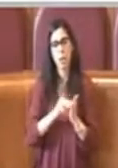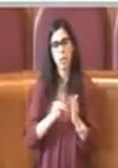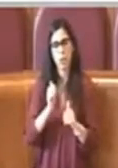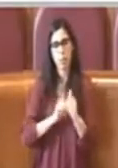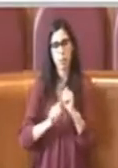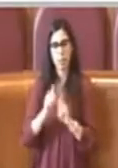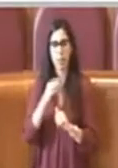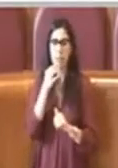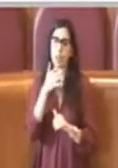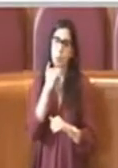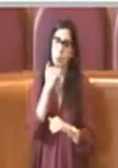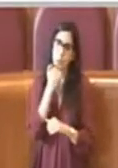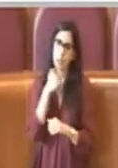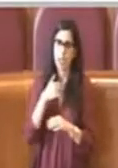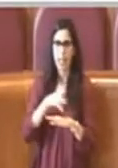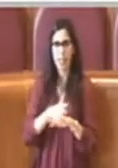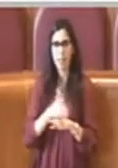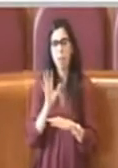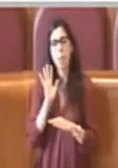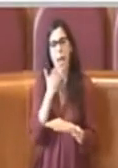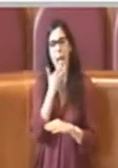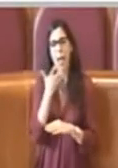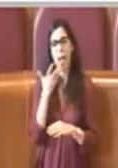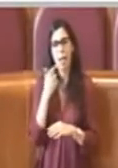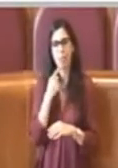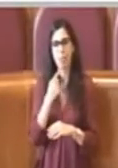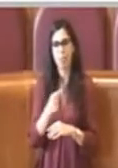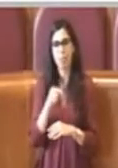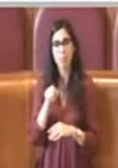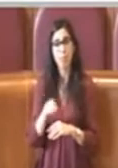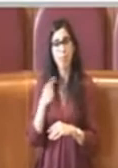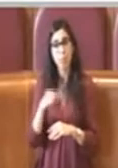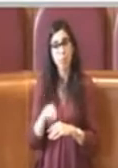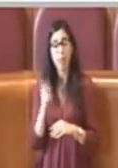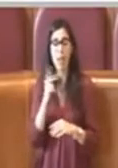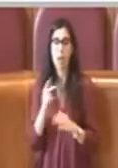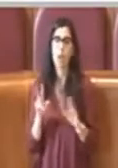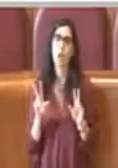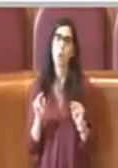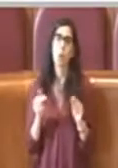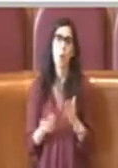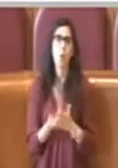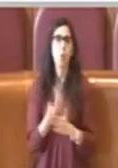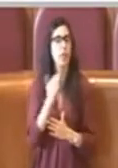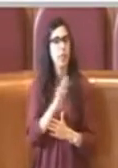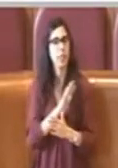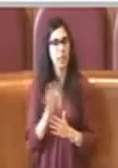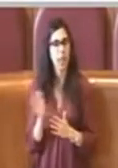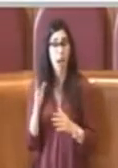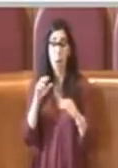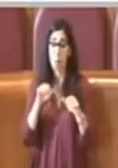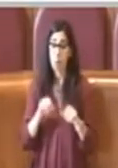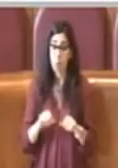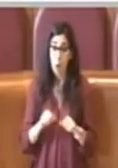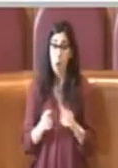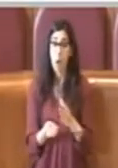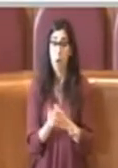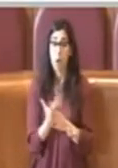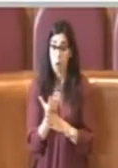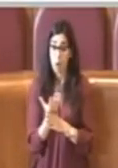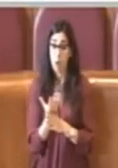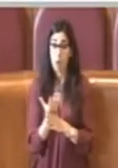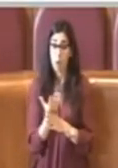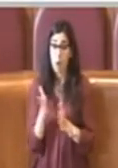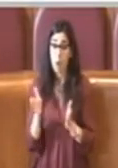fare questo intervento perché è qualcosa di veramente nuovo, la possibilità di costituire